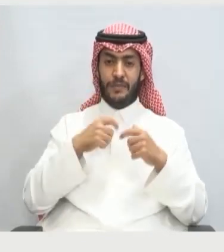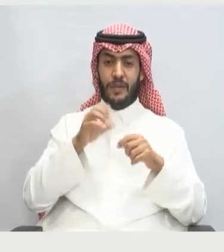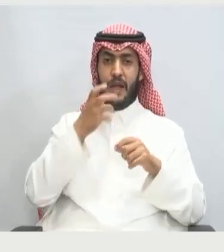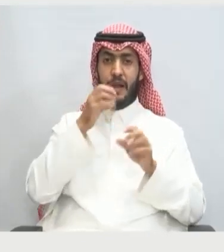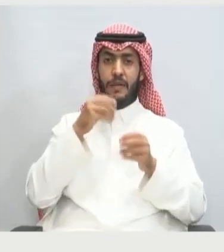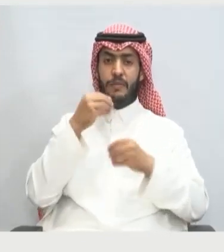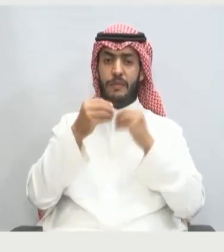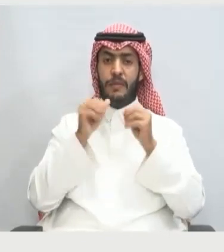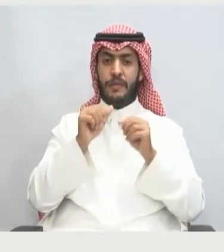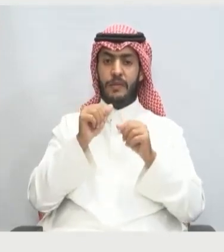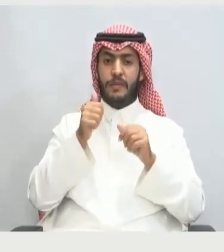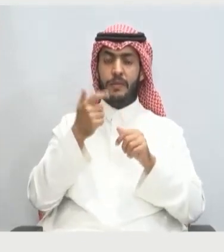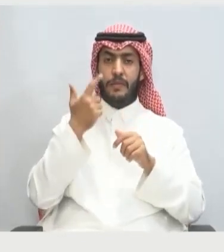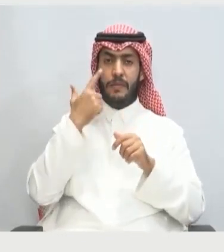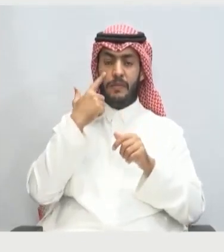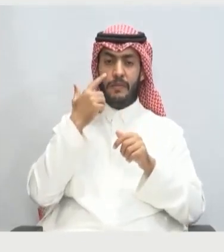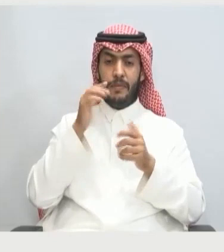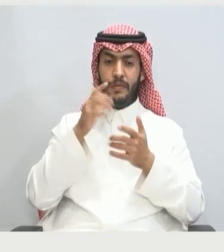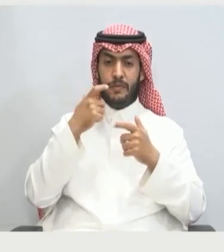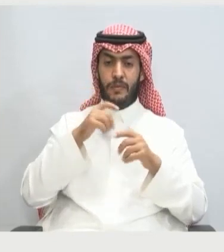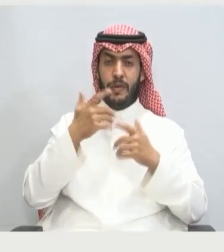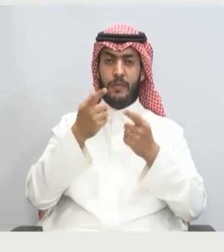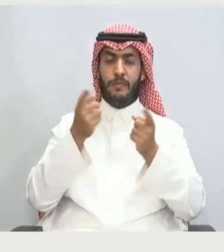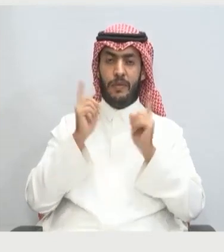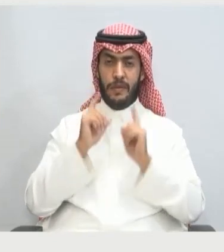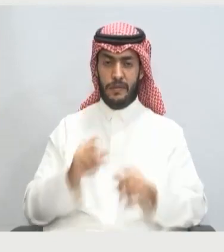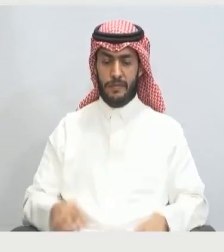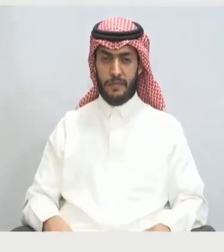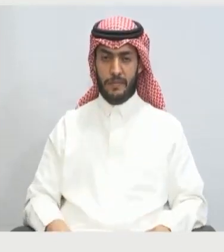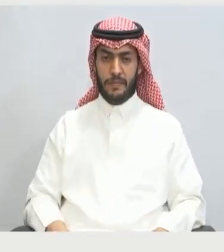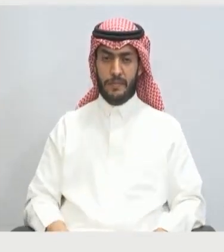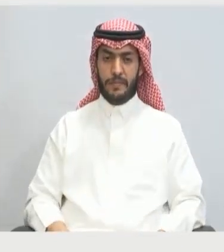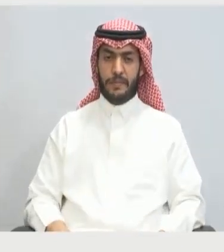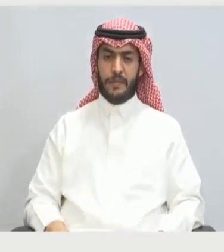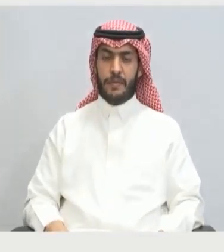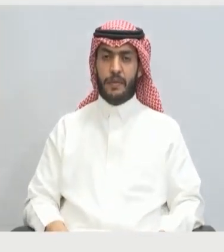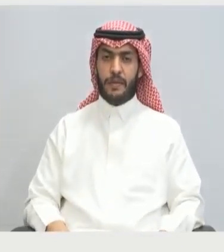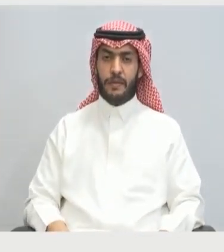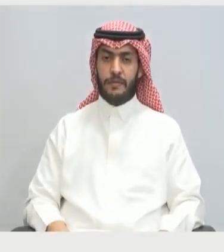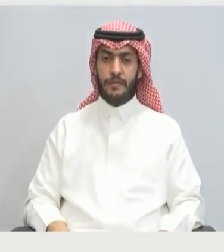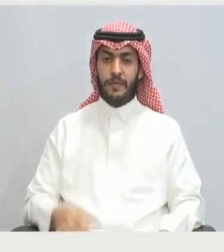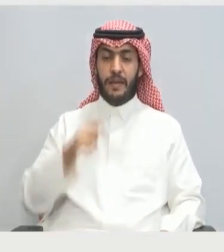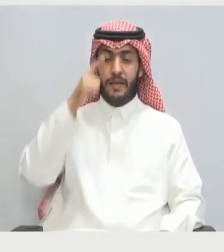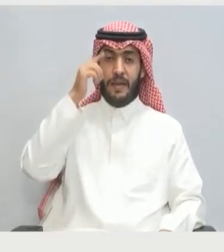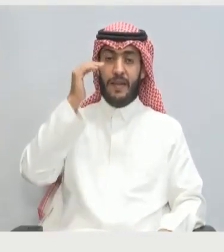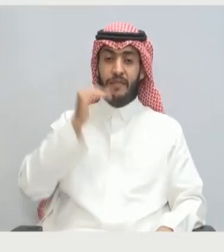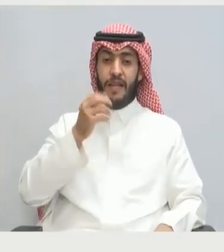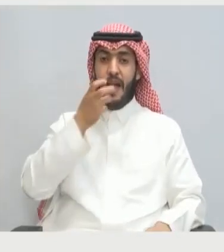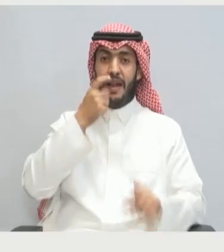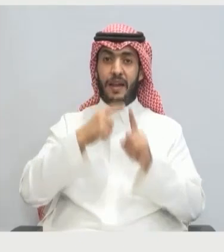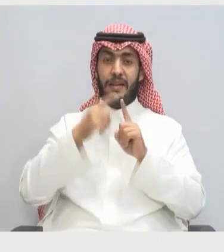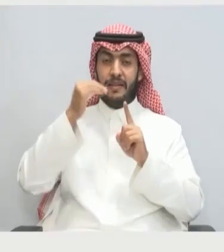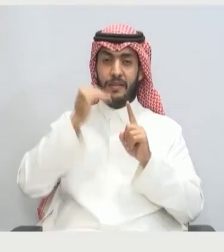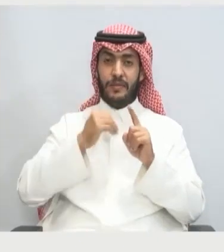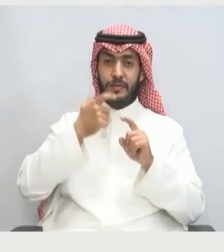الحراريه المتبادله كذلك بين الجسم والبيئه الموجوده فيه بالنسبه لانخفاض درجه